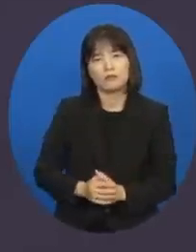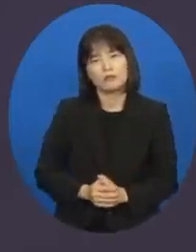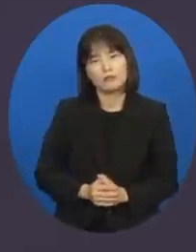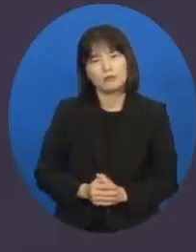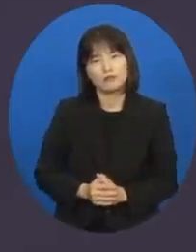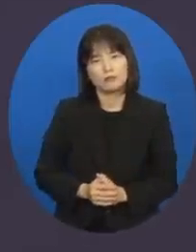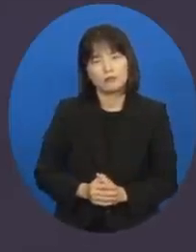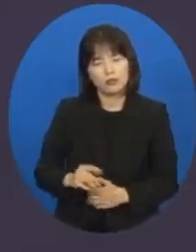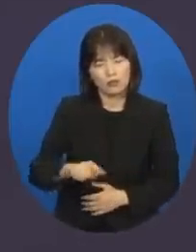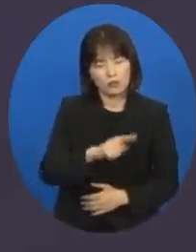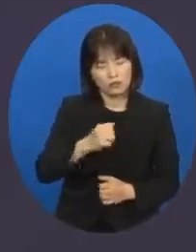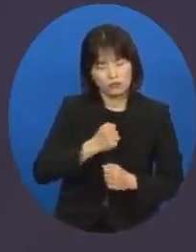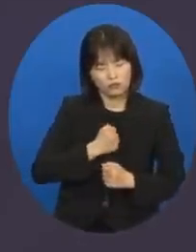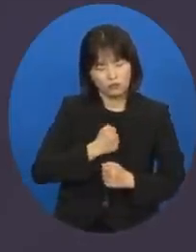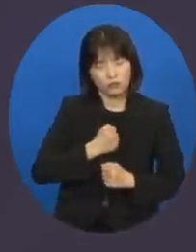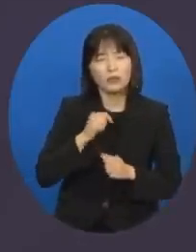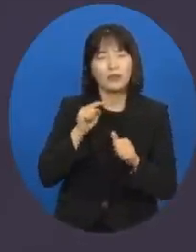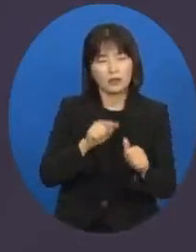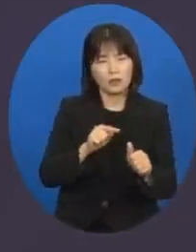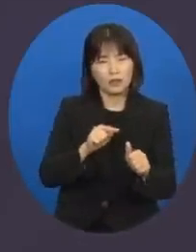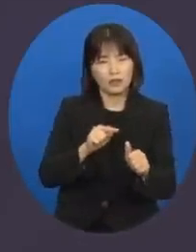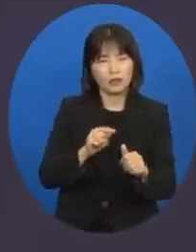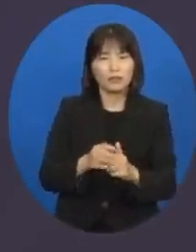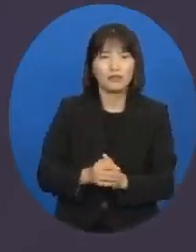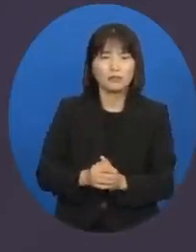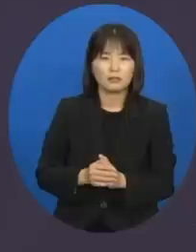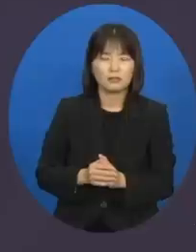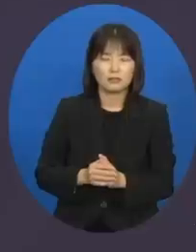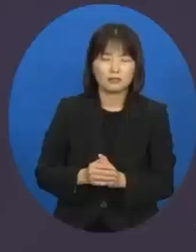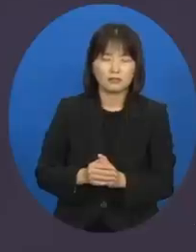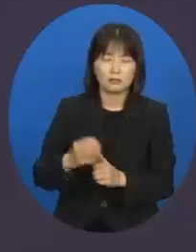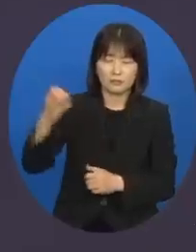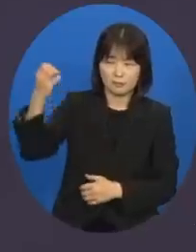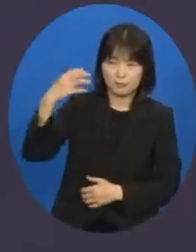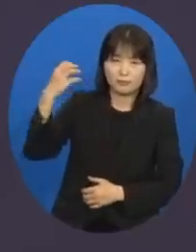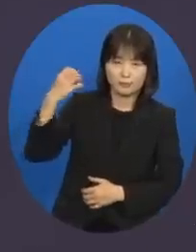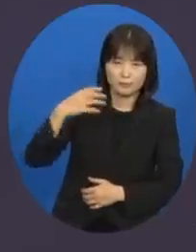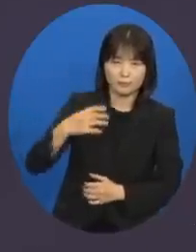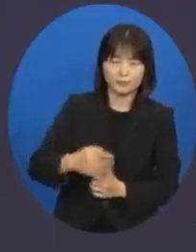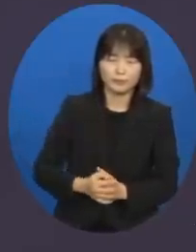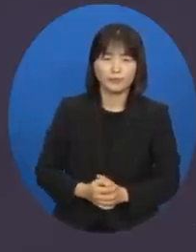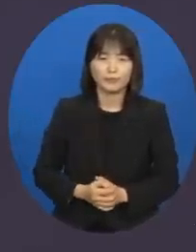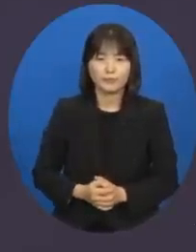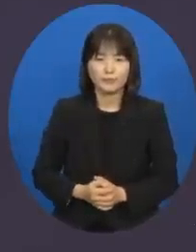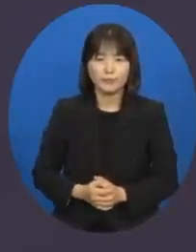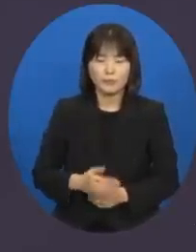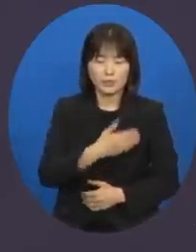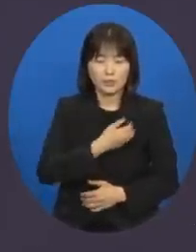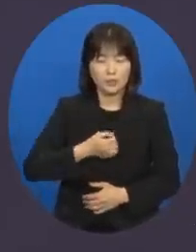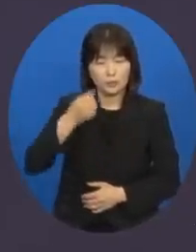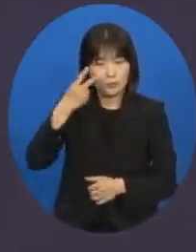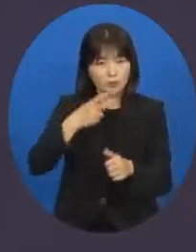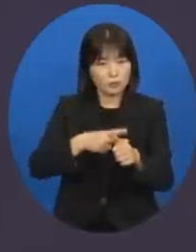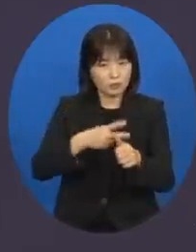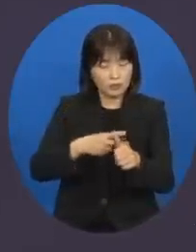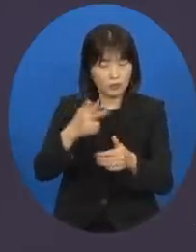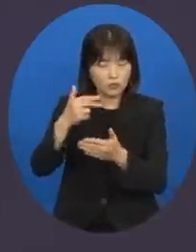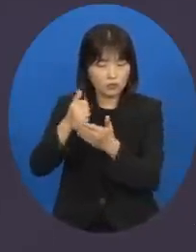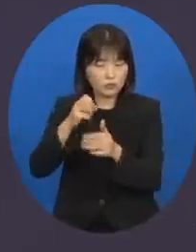너희는 주의해야 된다 라고 말씀을 지금 하고 있는 거예요. 사도 바울에게 주님이 뭐라고